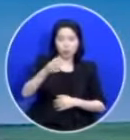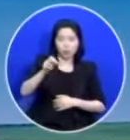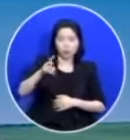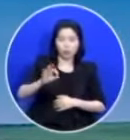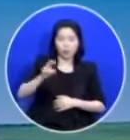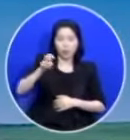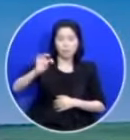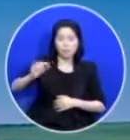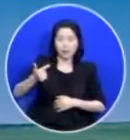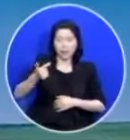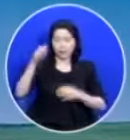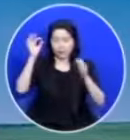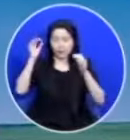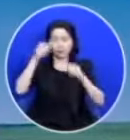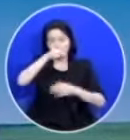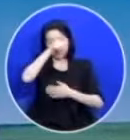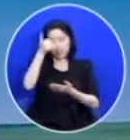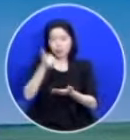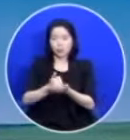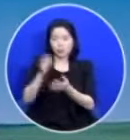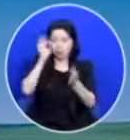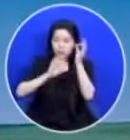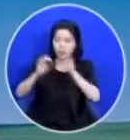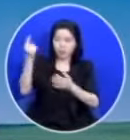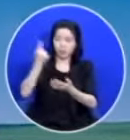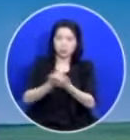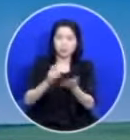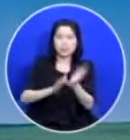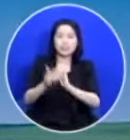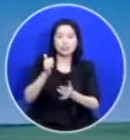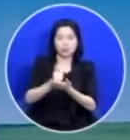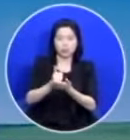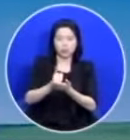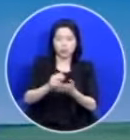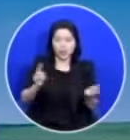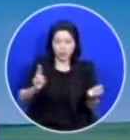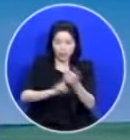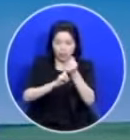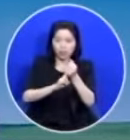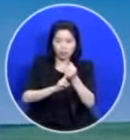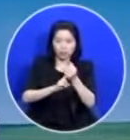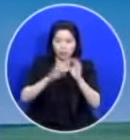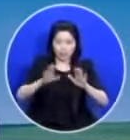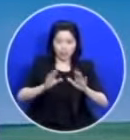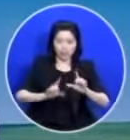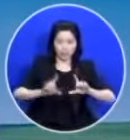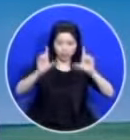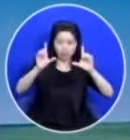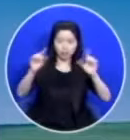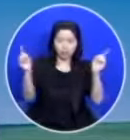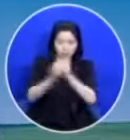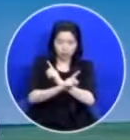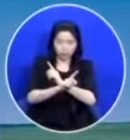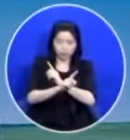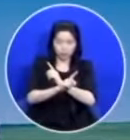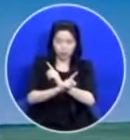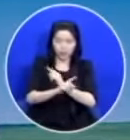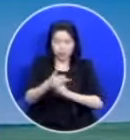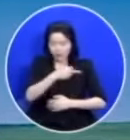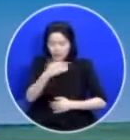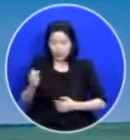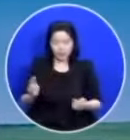찾아오신 예수님 어떤 기적 현실을 바꾸는 현실을 일으키는 어떤 큰 기적의